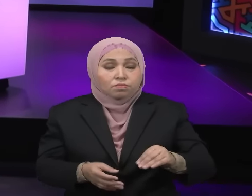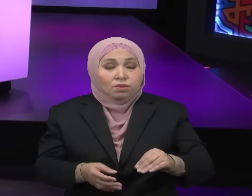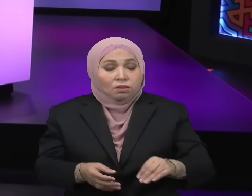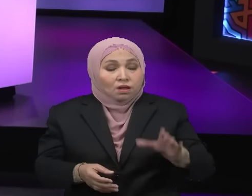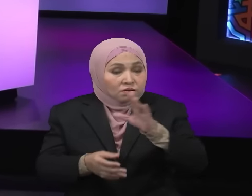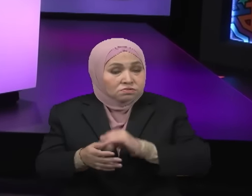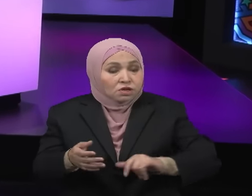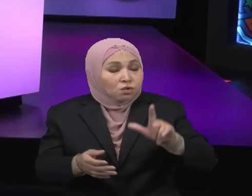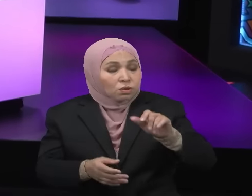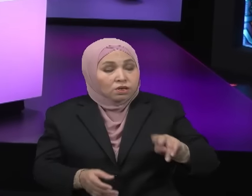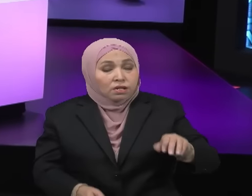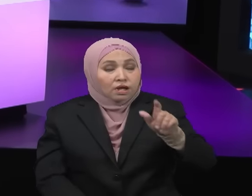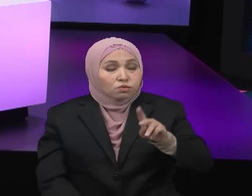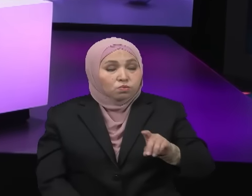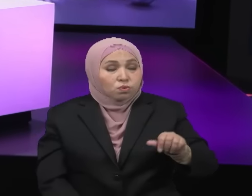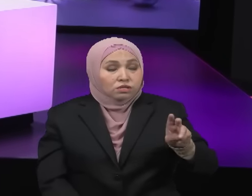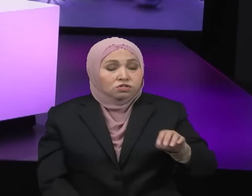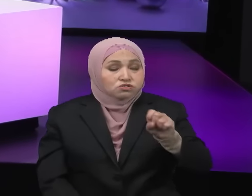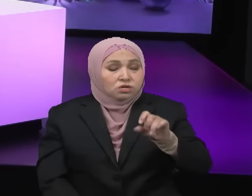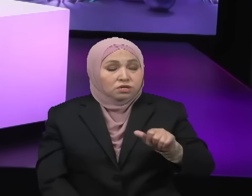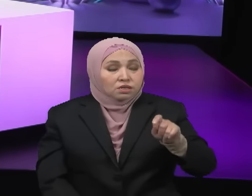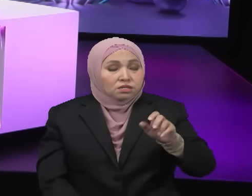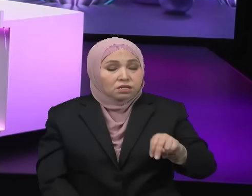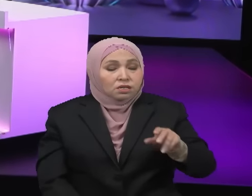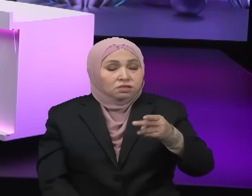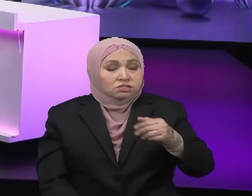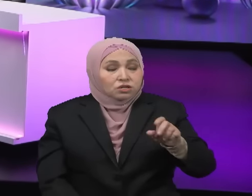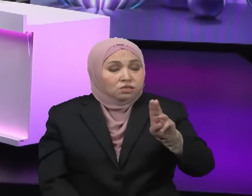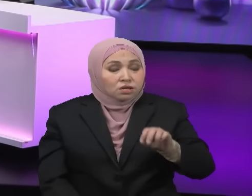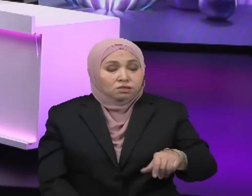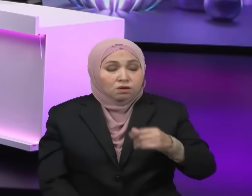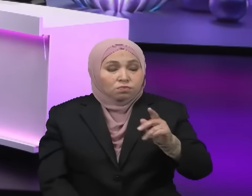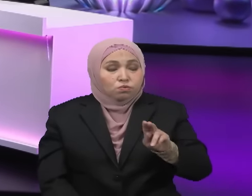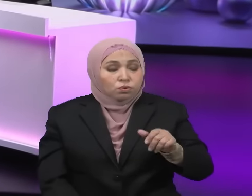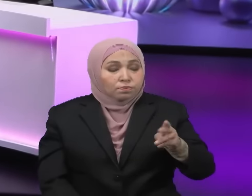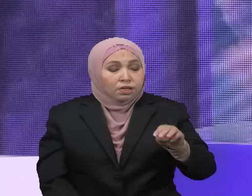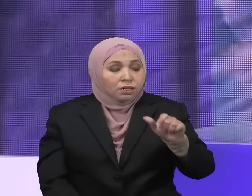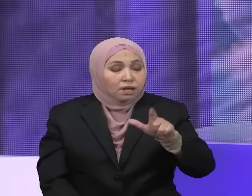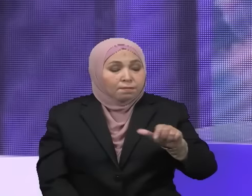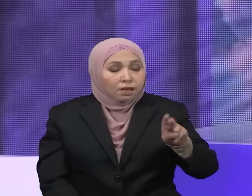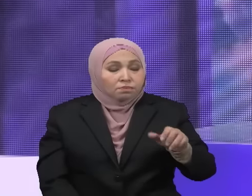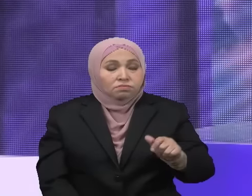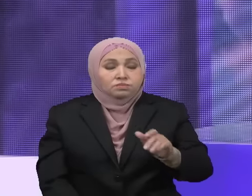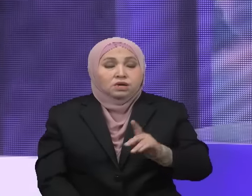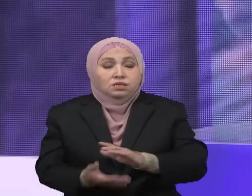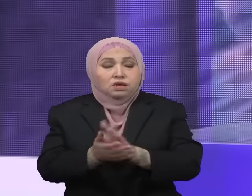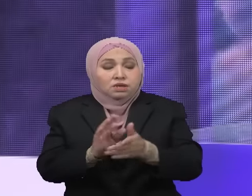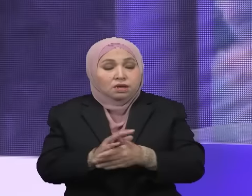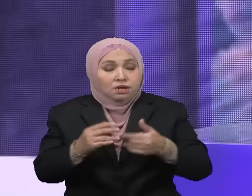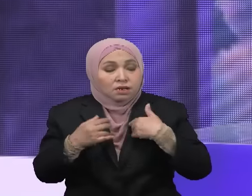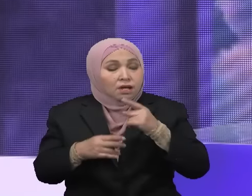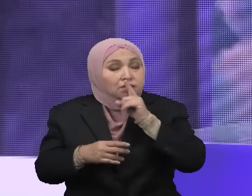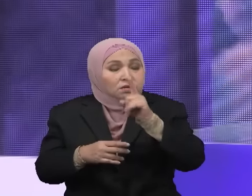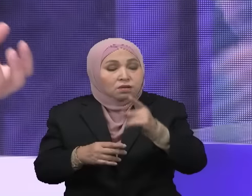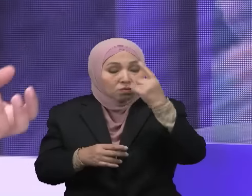wa kadzalika ja'alna li kulli nabiyyin aduwan syayatinal insi wal jin yuhi ba'dhum ila ba'd. Ini adalah hakikat untuk